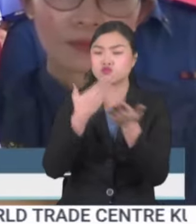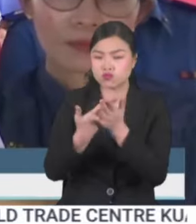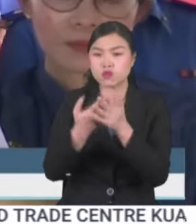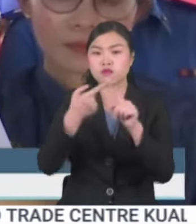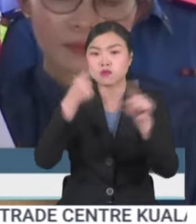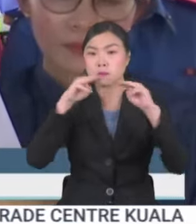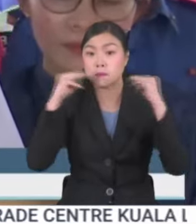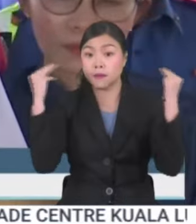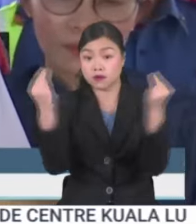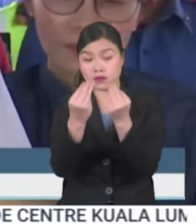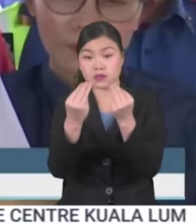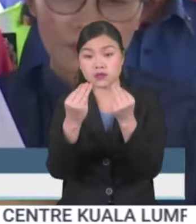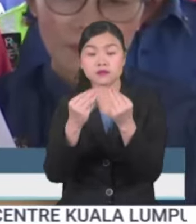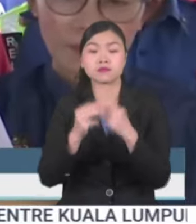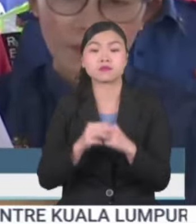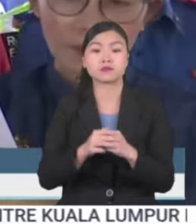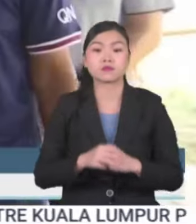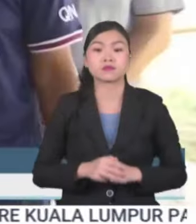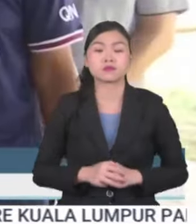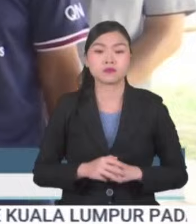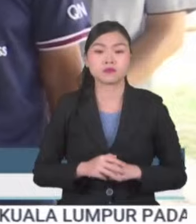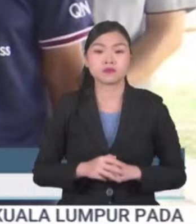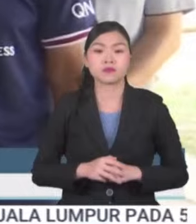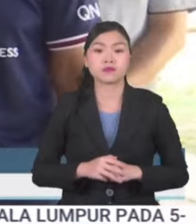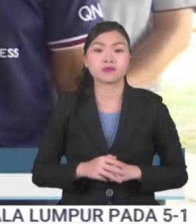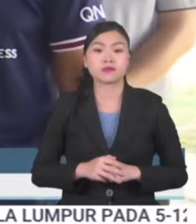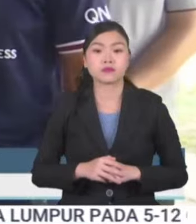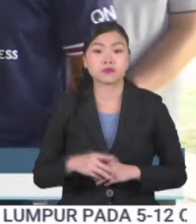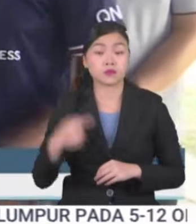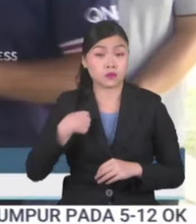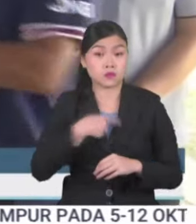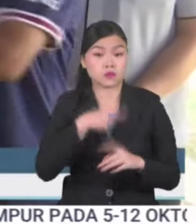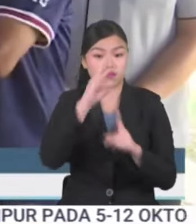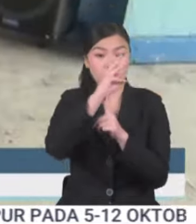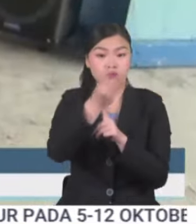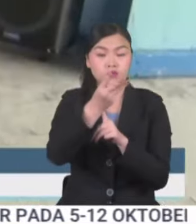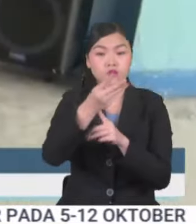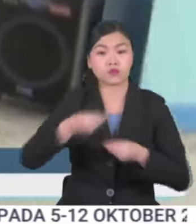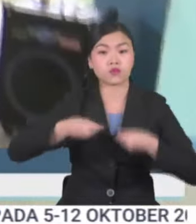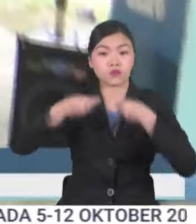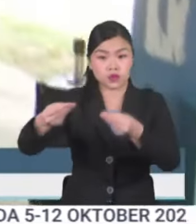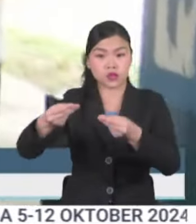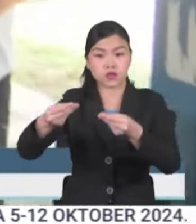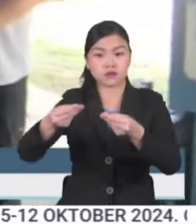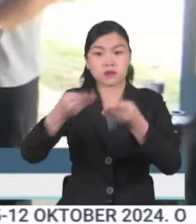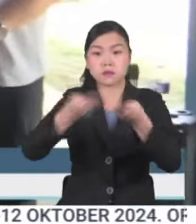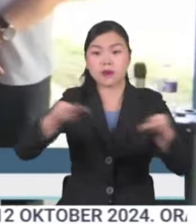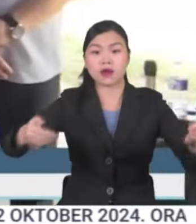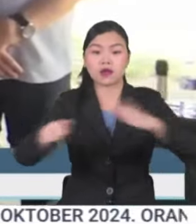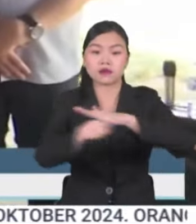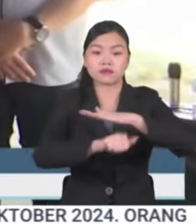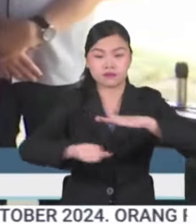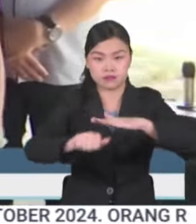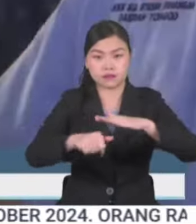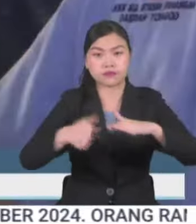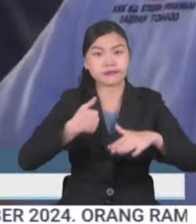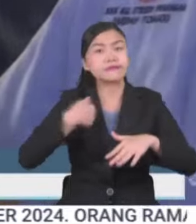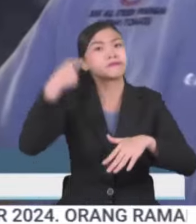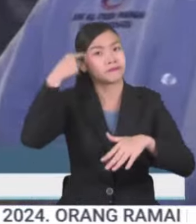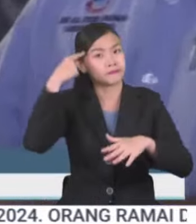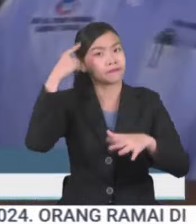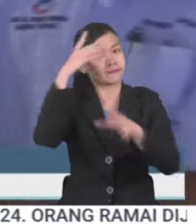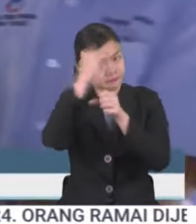khususnya di kalangan mangsa itu sendiri dan kita di jabatan kebajikan hanya memberikan kemudahan asas Saya yakin ini